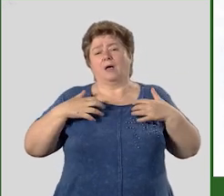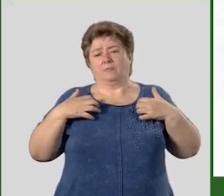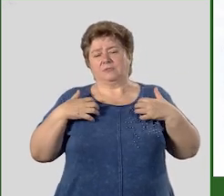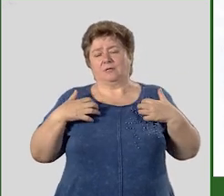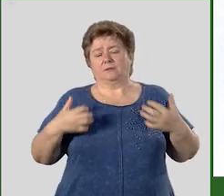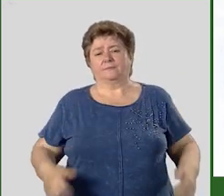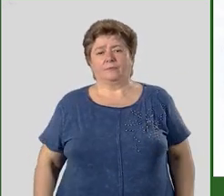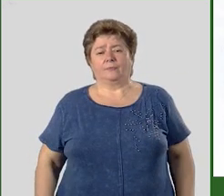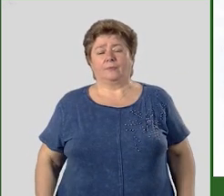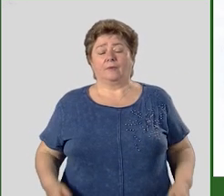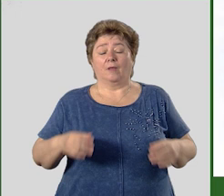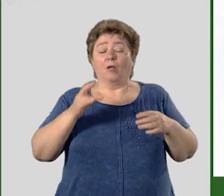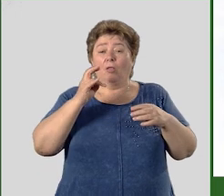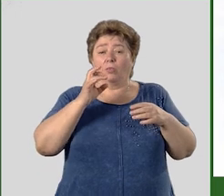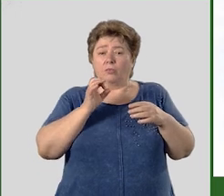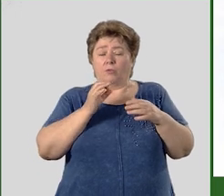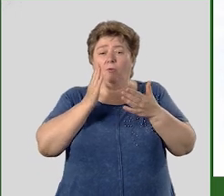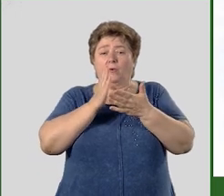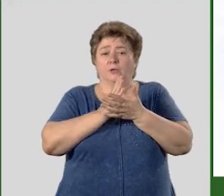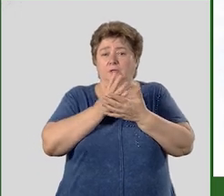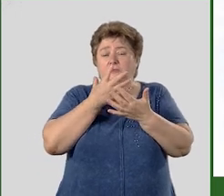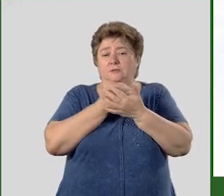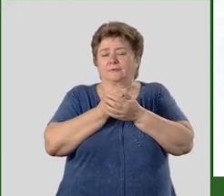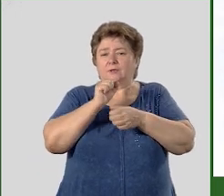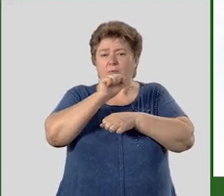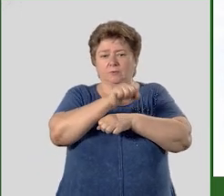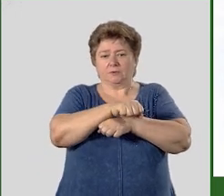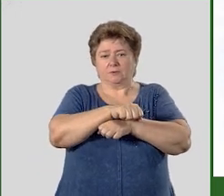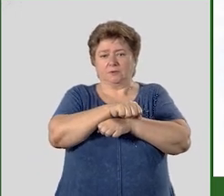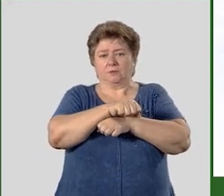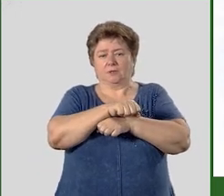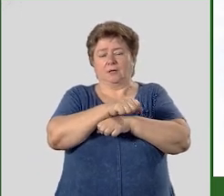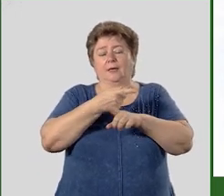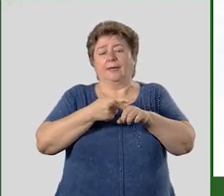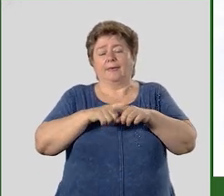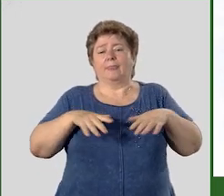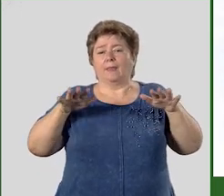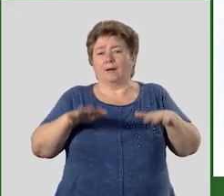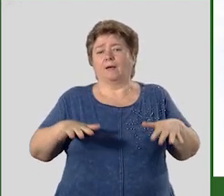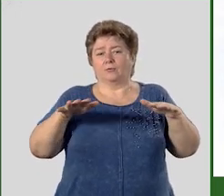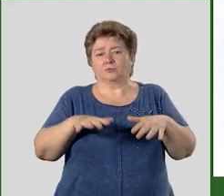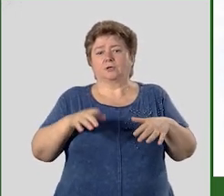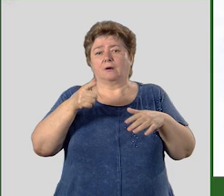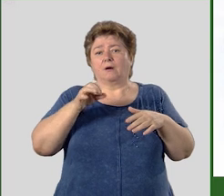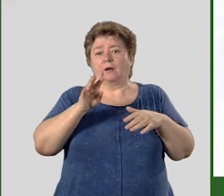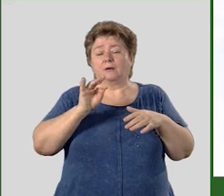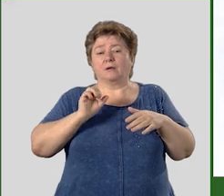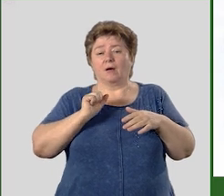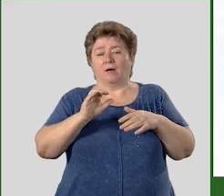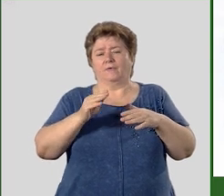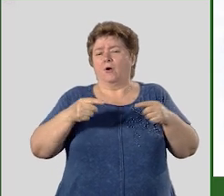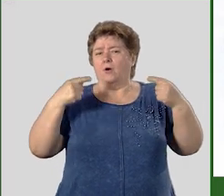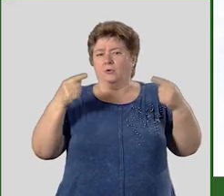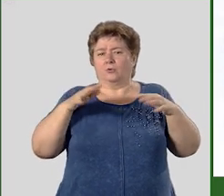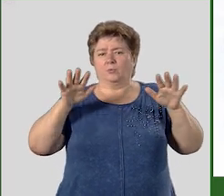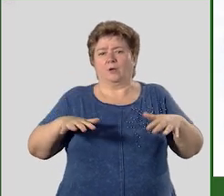обезьяны. Однако здесь есть свои рекордсмены. Это лягушка Голиаф, самая